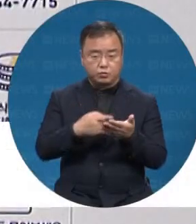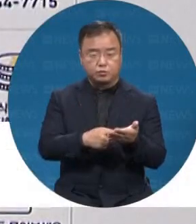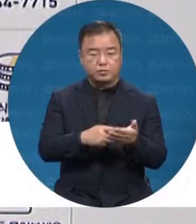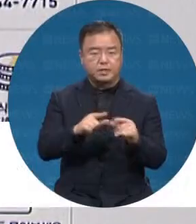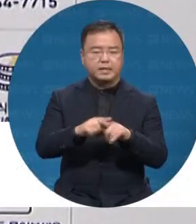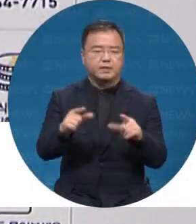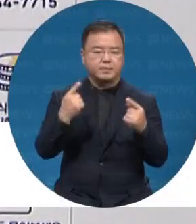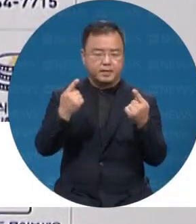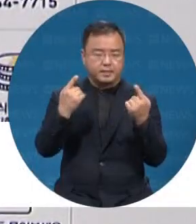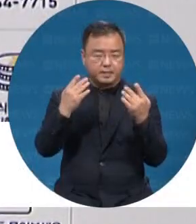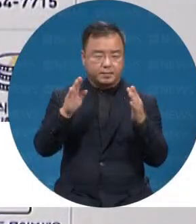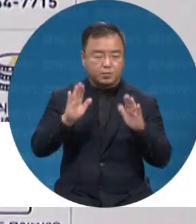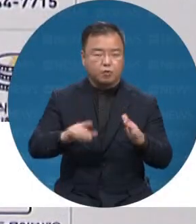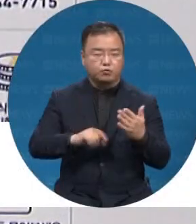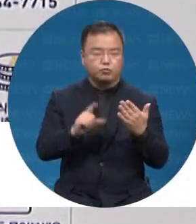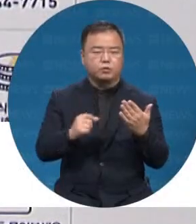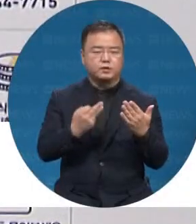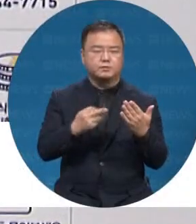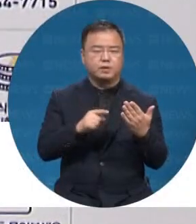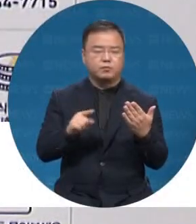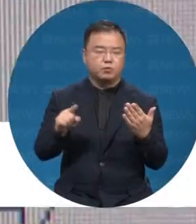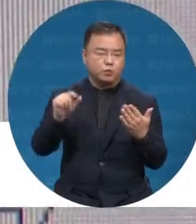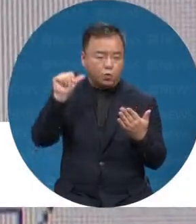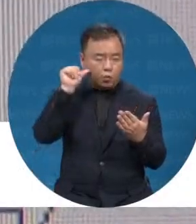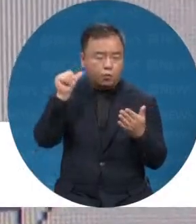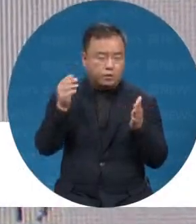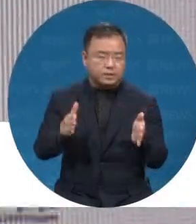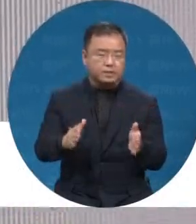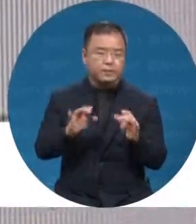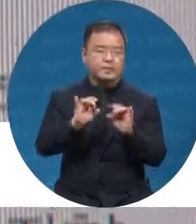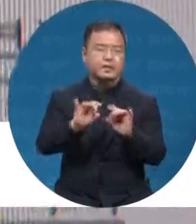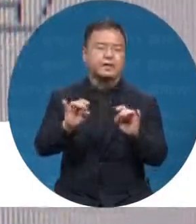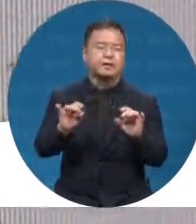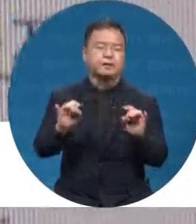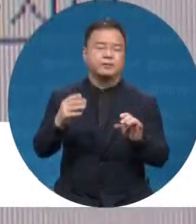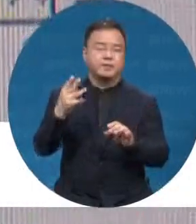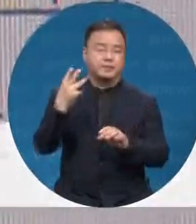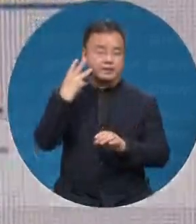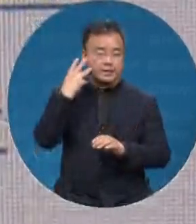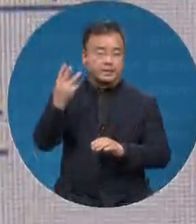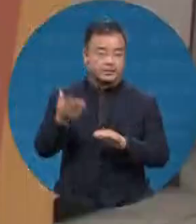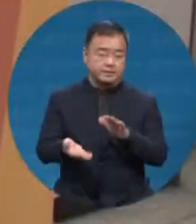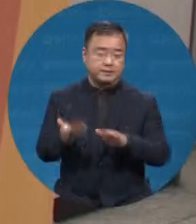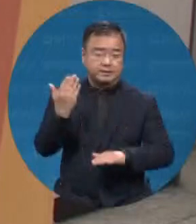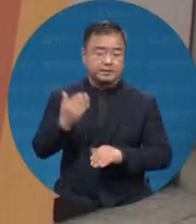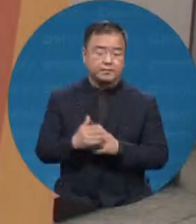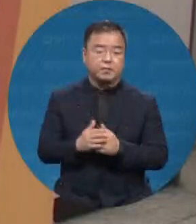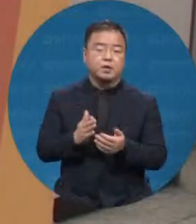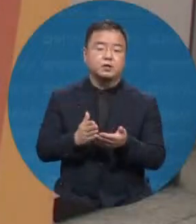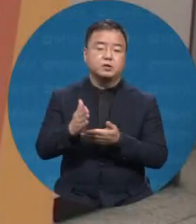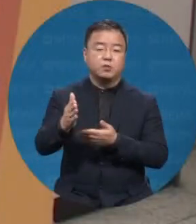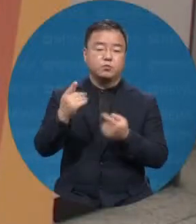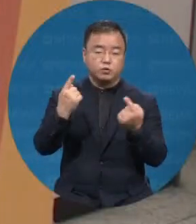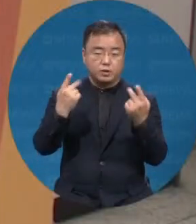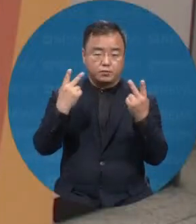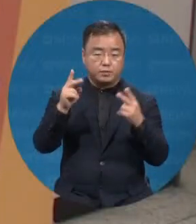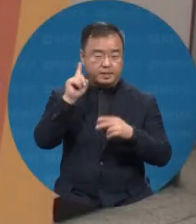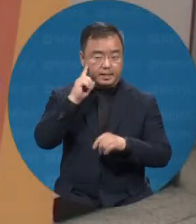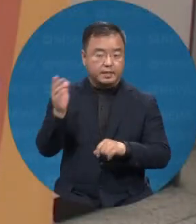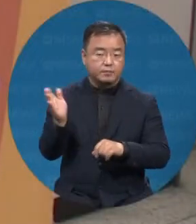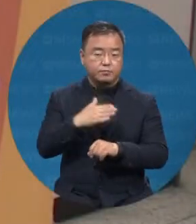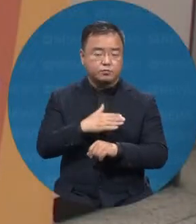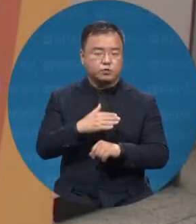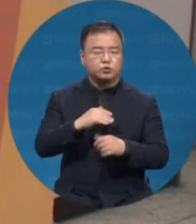내일부터 오는 토요일까지 닷새 가운데 대학별로 사흘 이상 진행됩니다 전문대 내일부터 다음달 6일까지